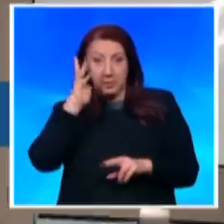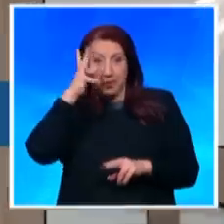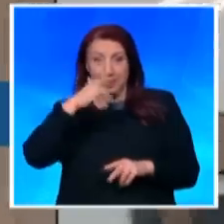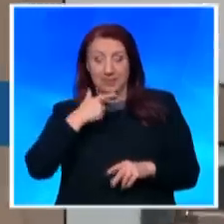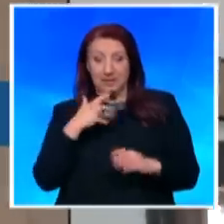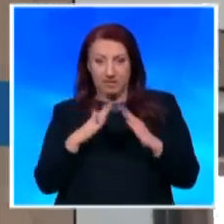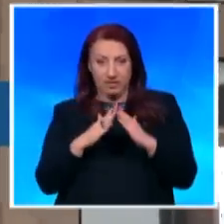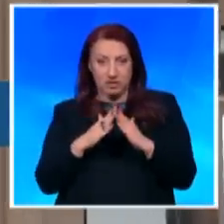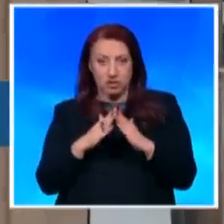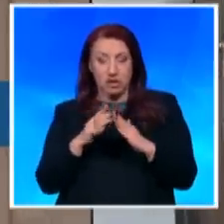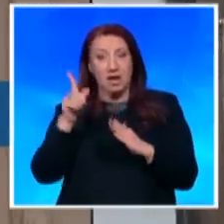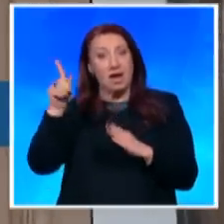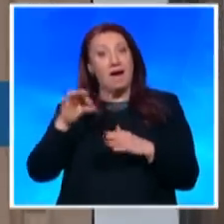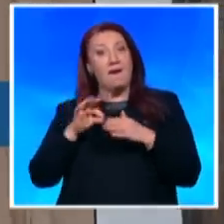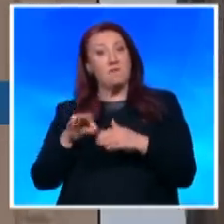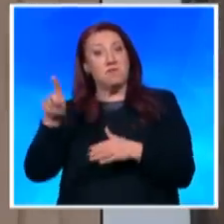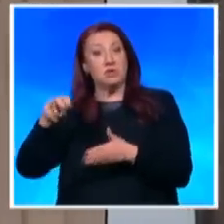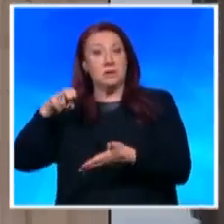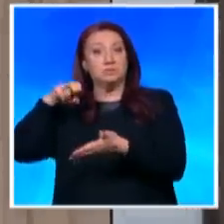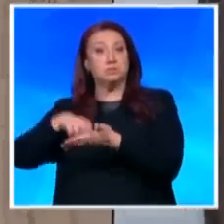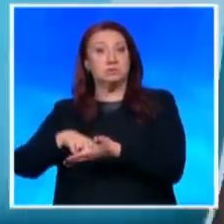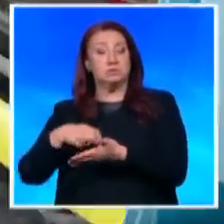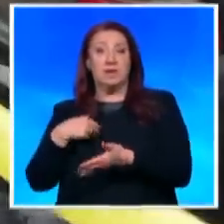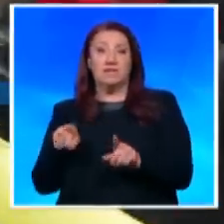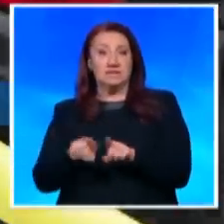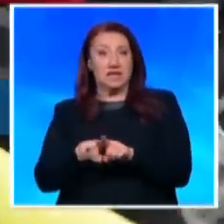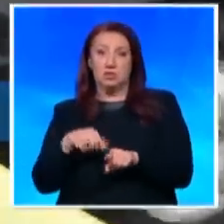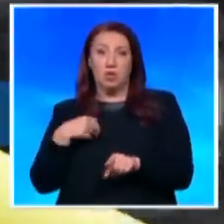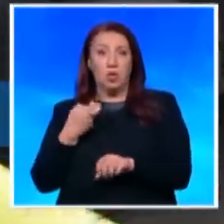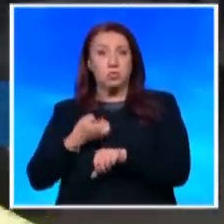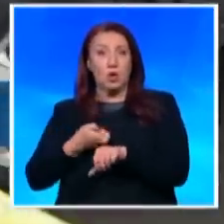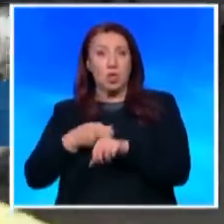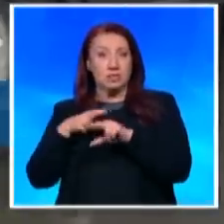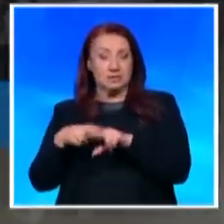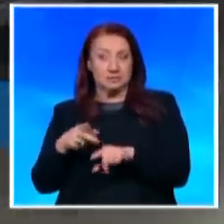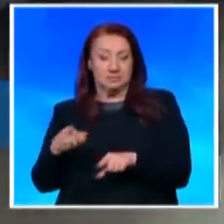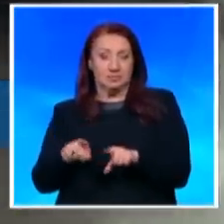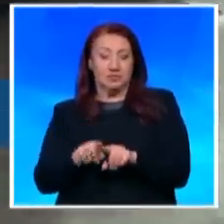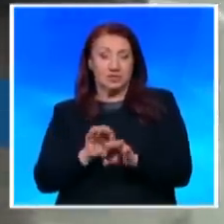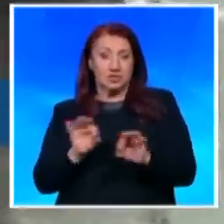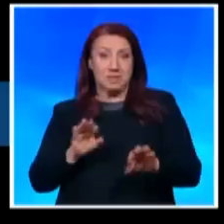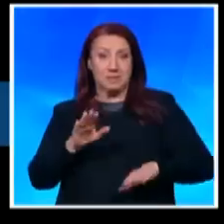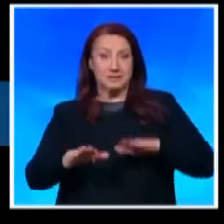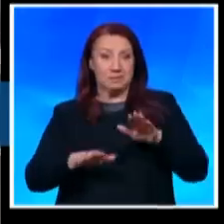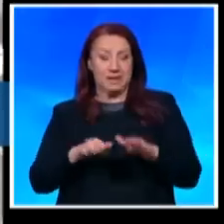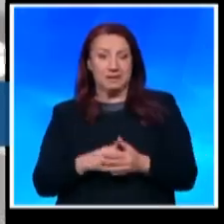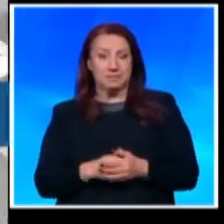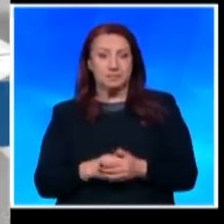болница. Не е ли престъплението? Гонка в Бургас с джип с мигранти.